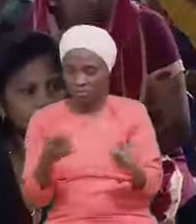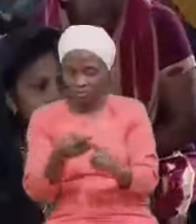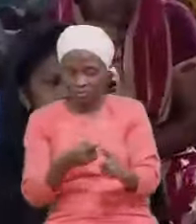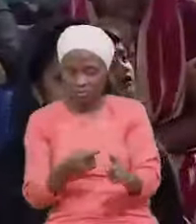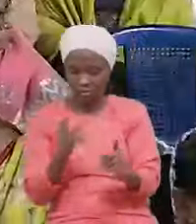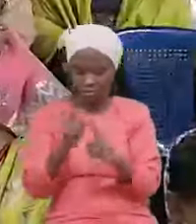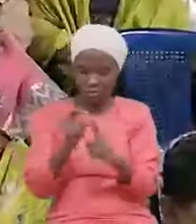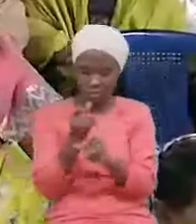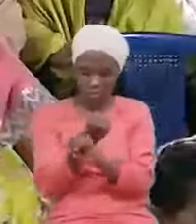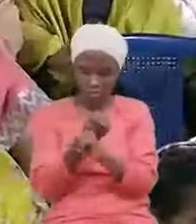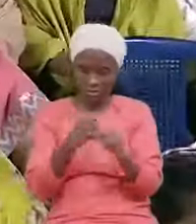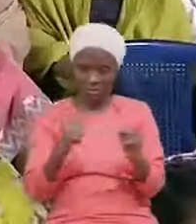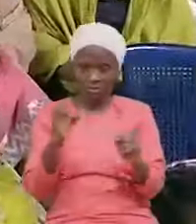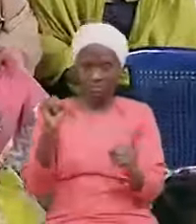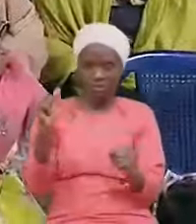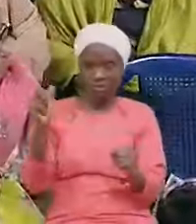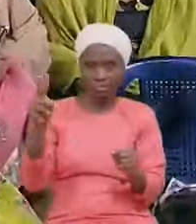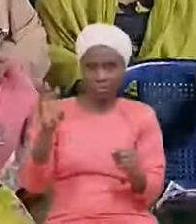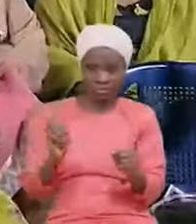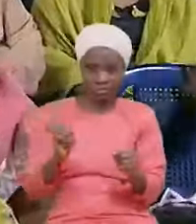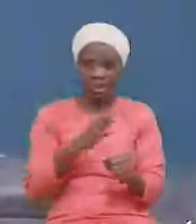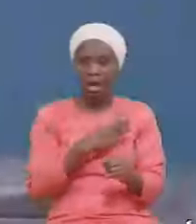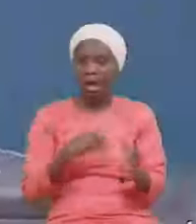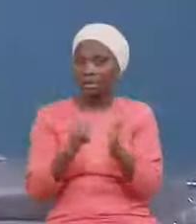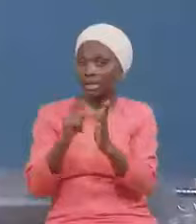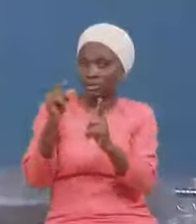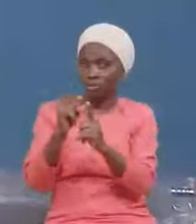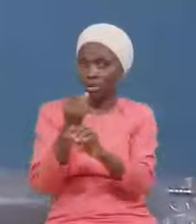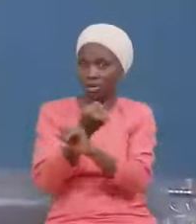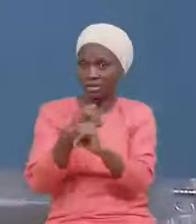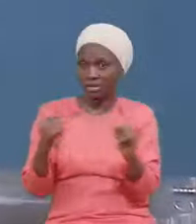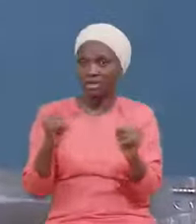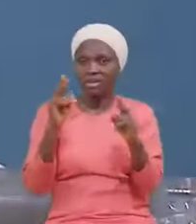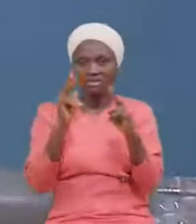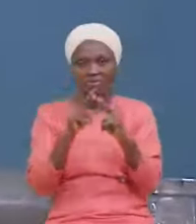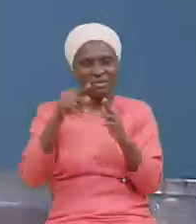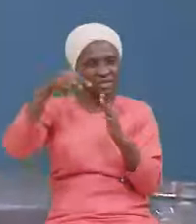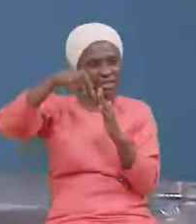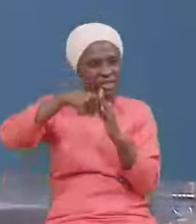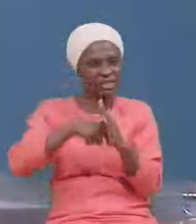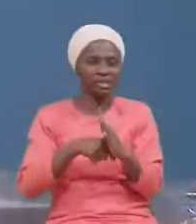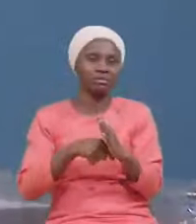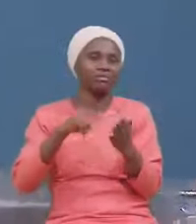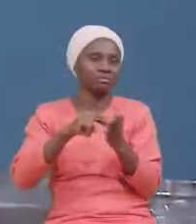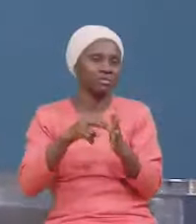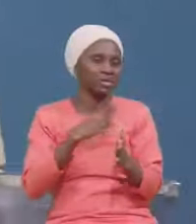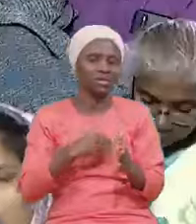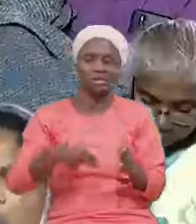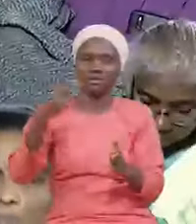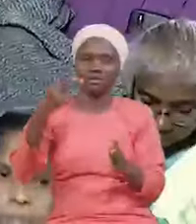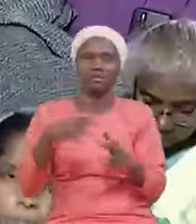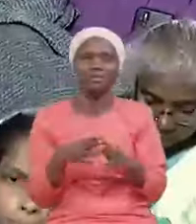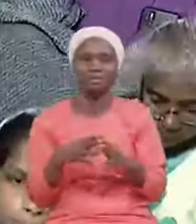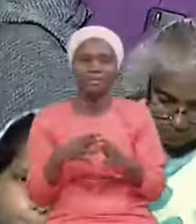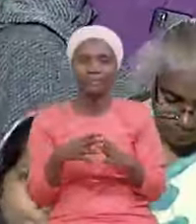ఆయన రోగం నుంచి రక్షిస్తారు. And that what save is very deep and very high. ఆ యొక్క రక్షణ అనే